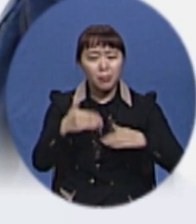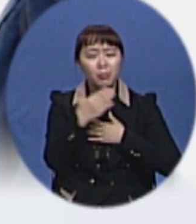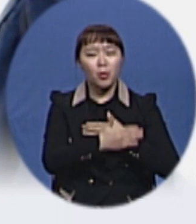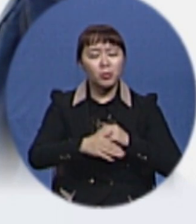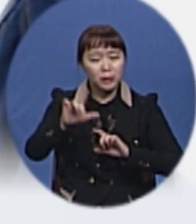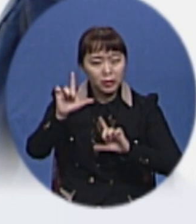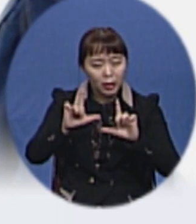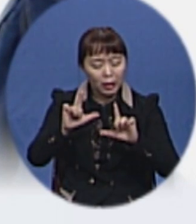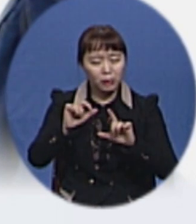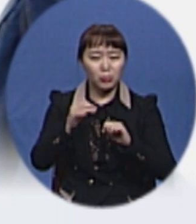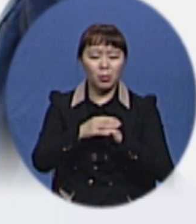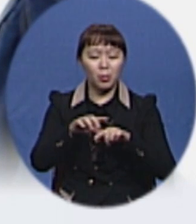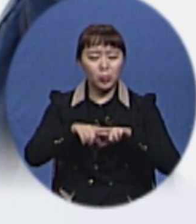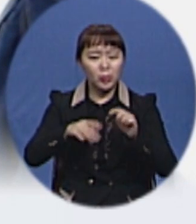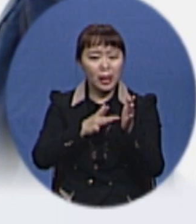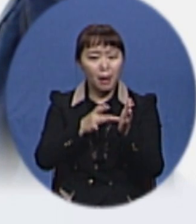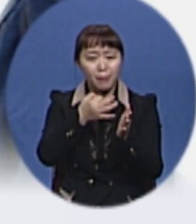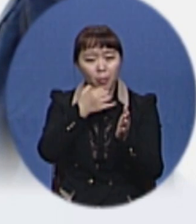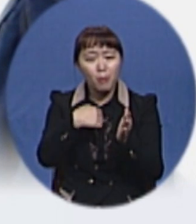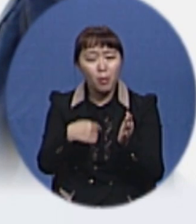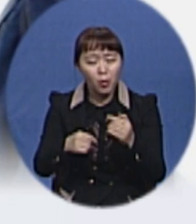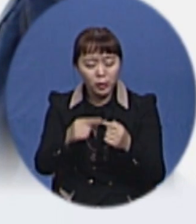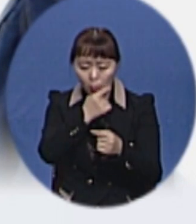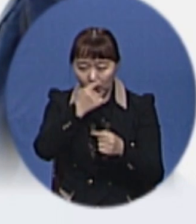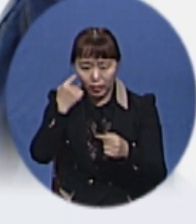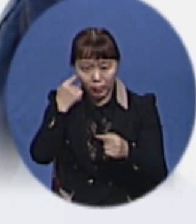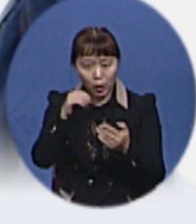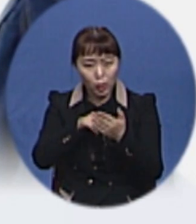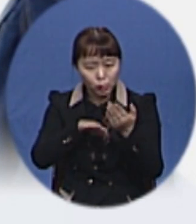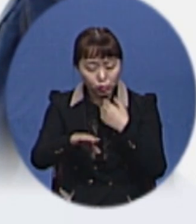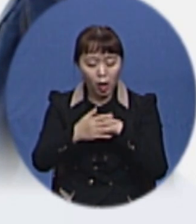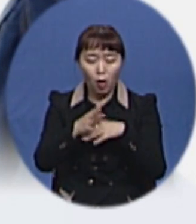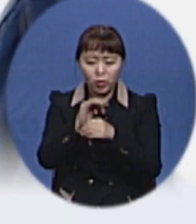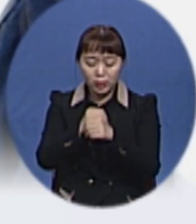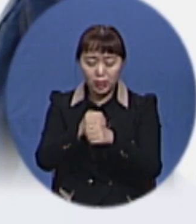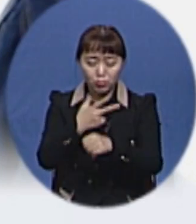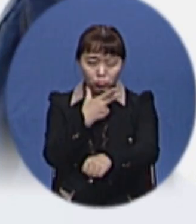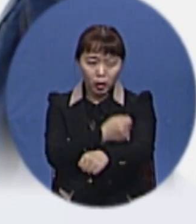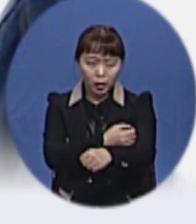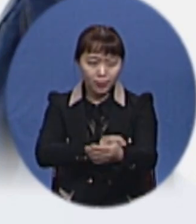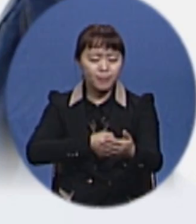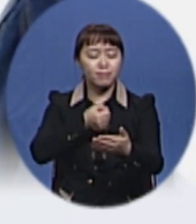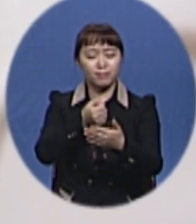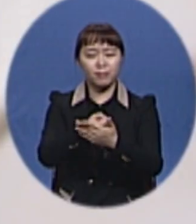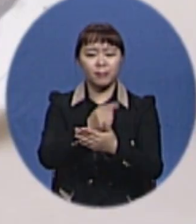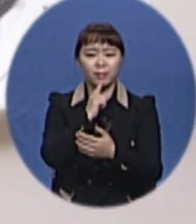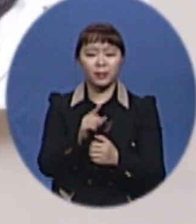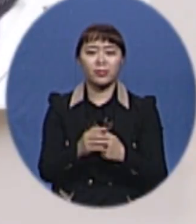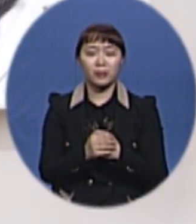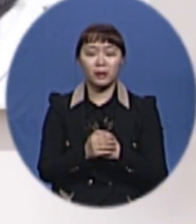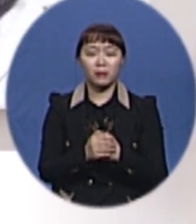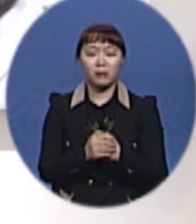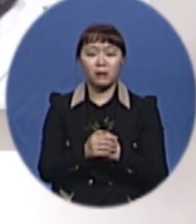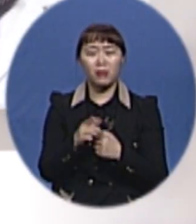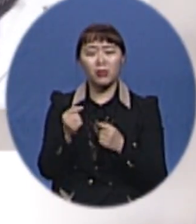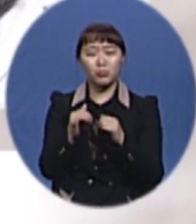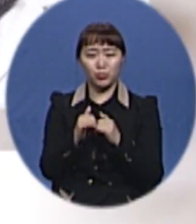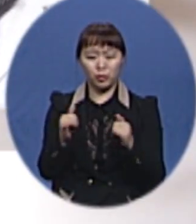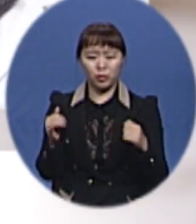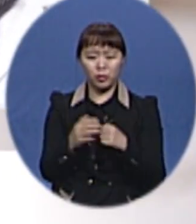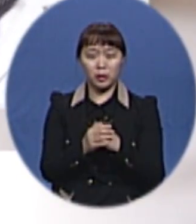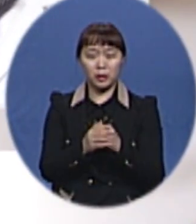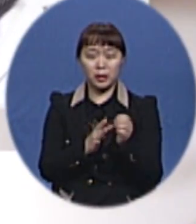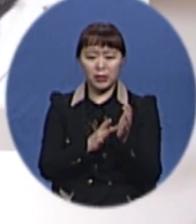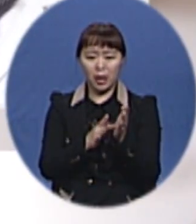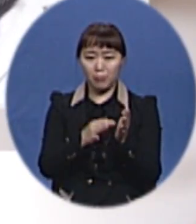몸 상태와 평소 복용 약물 등을 확인하고 접종 시기를 정해야 한다는 겁니다. 이런 분들은